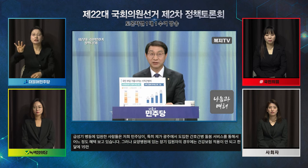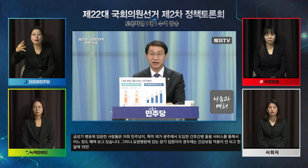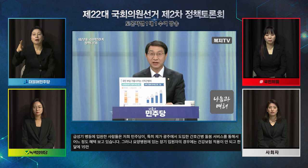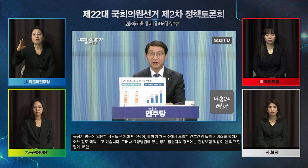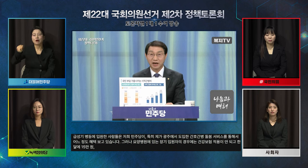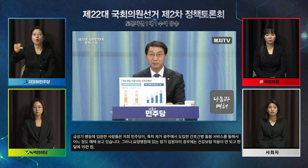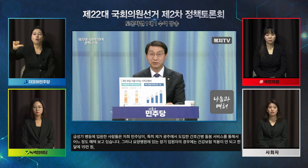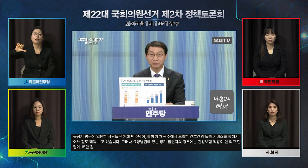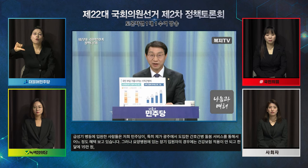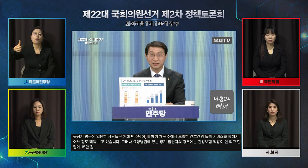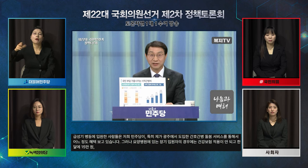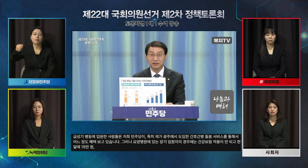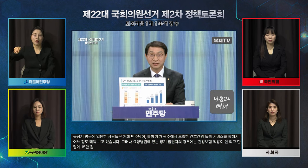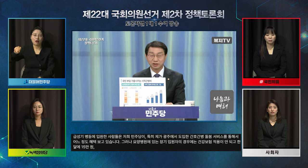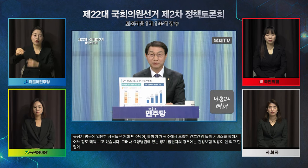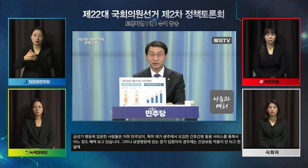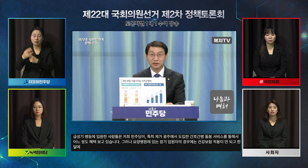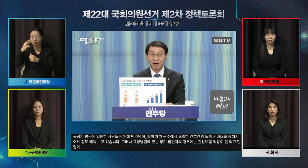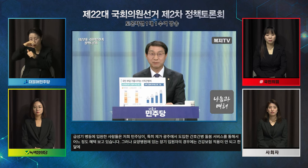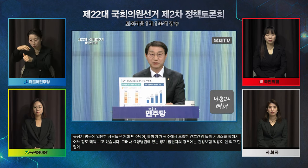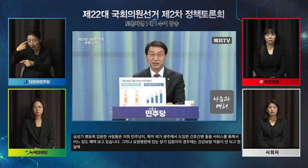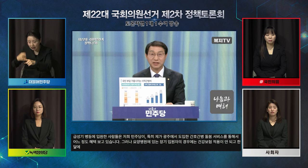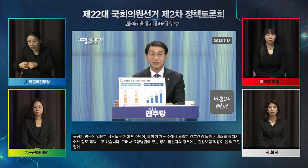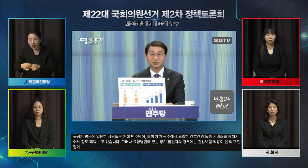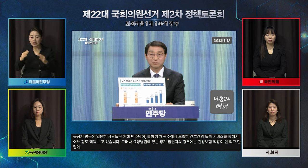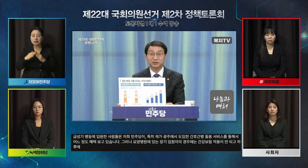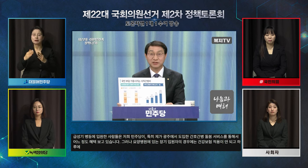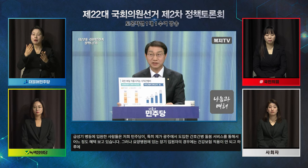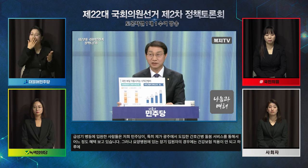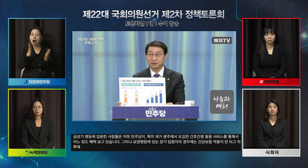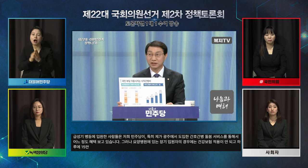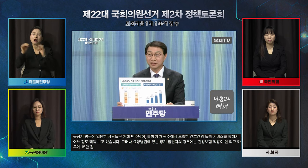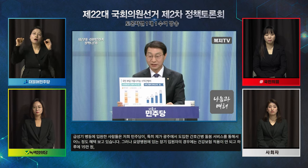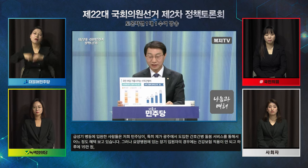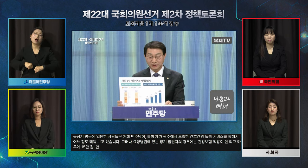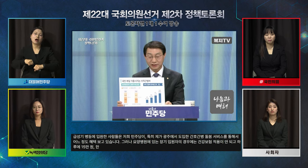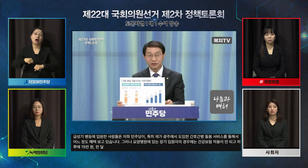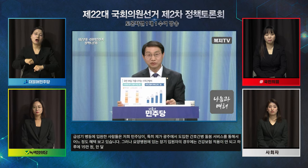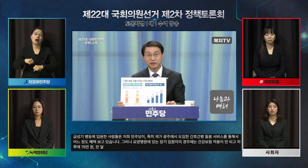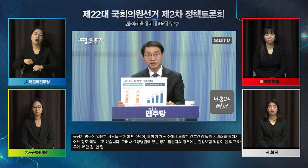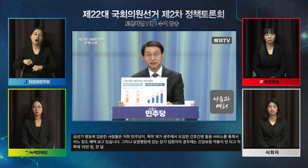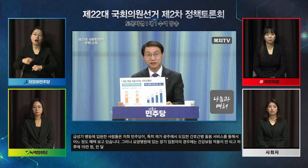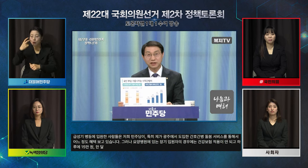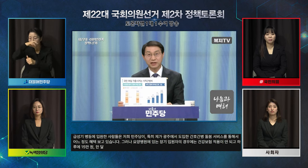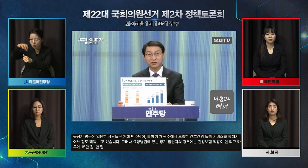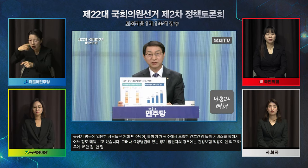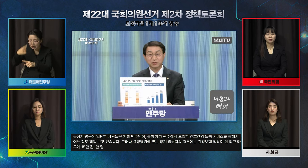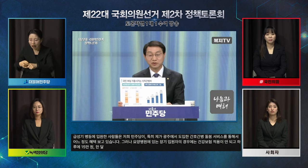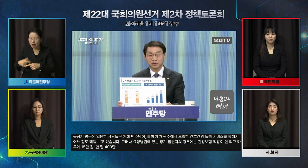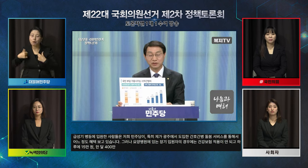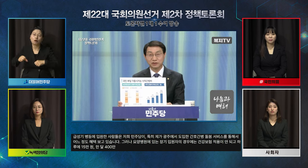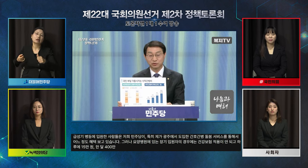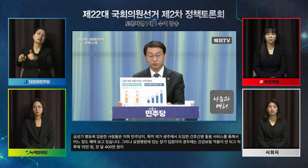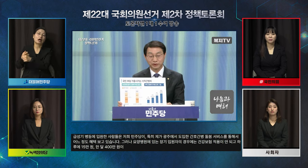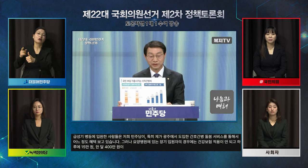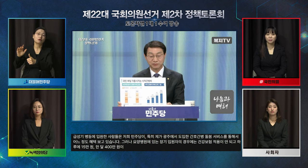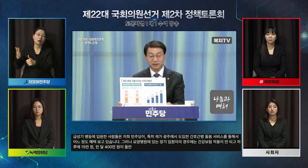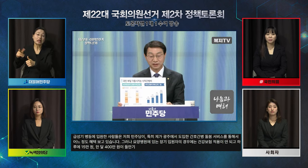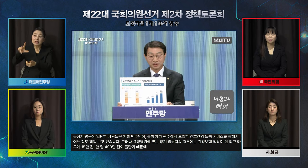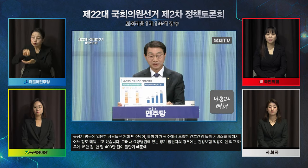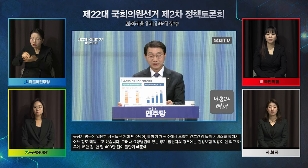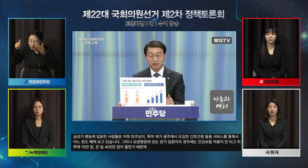들어가기 때문에 간병 파산, 심지어는 간병 살인이라는 비극까지 생깁니다. 이 문제를 해결하기 위해서 민주당은